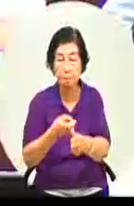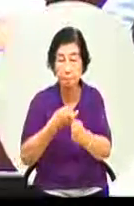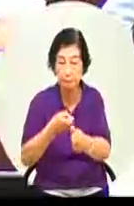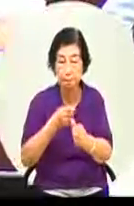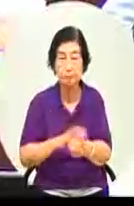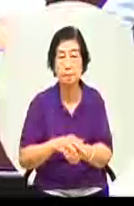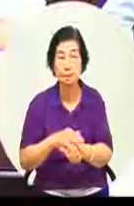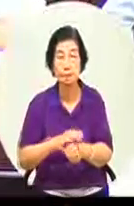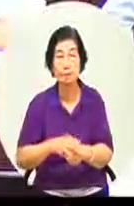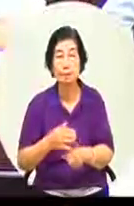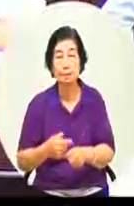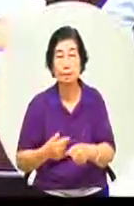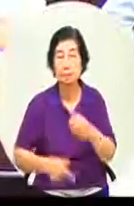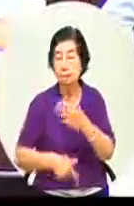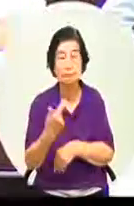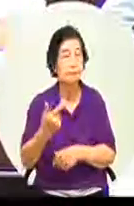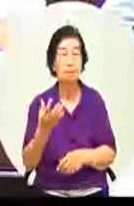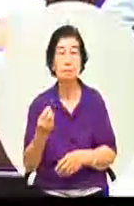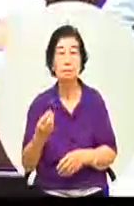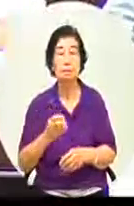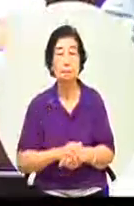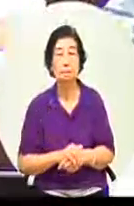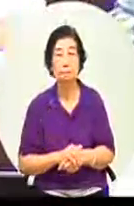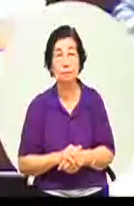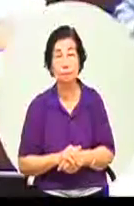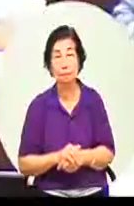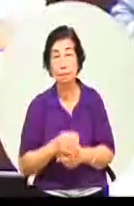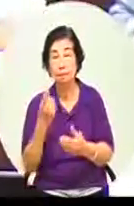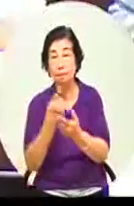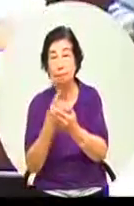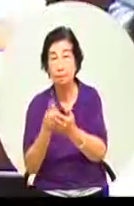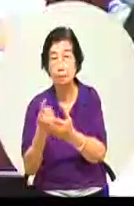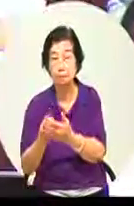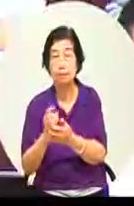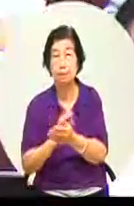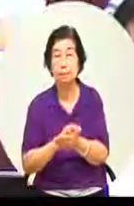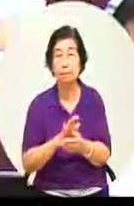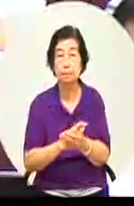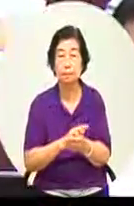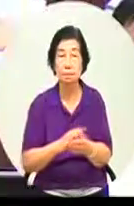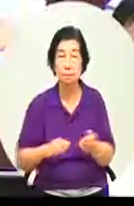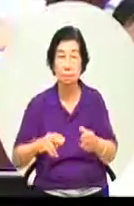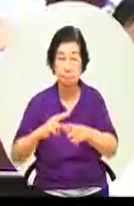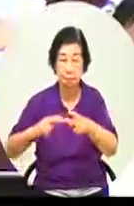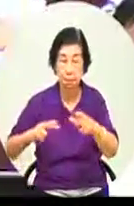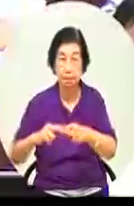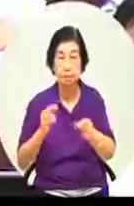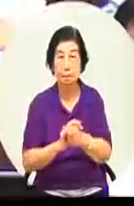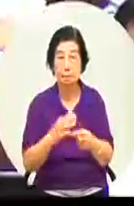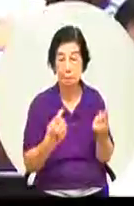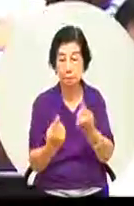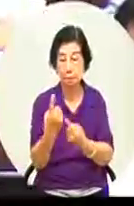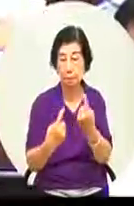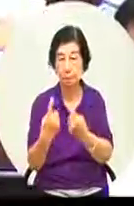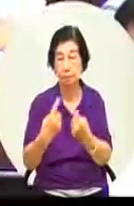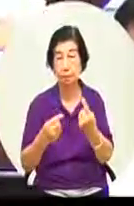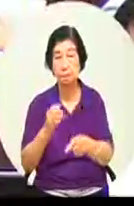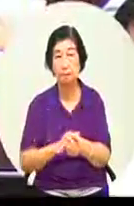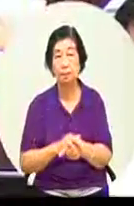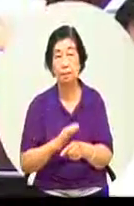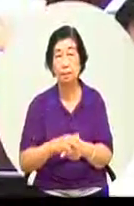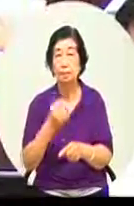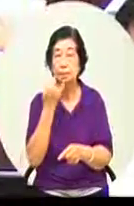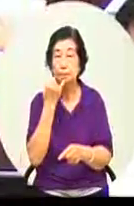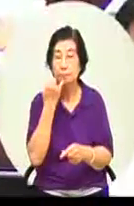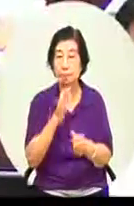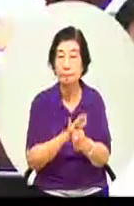的努力，包括各种不同旅展的参加以及各种推介会的这样的一个参加，我们希望能够开拓更多的观